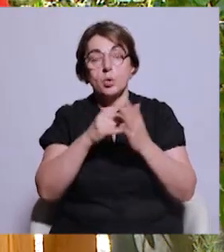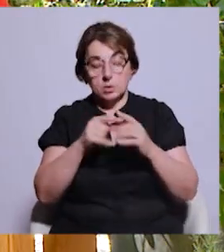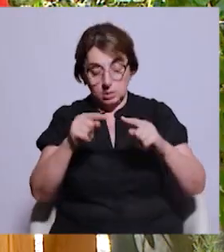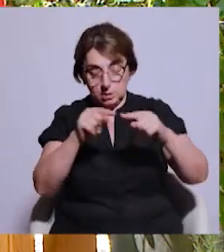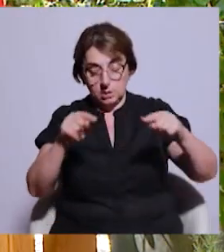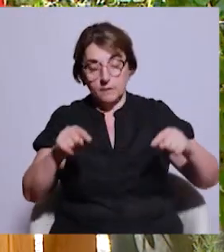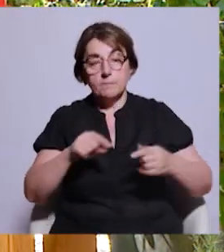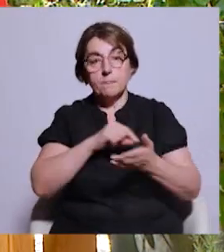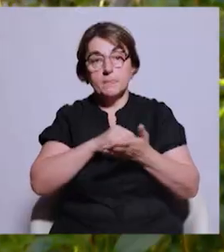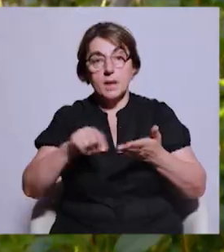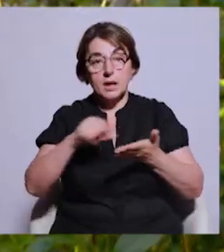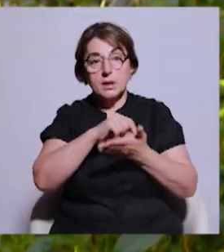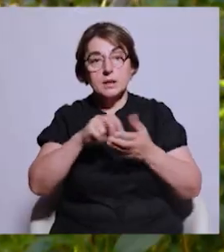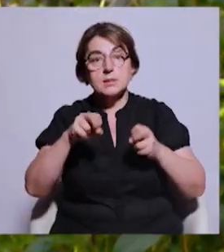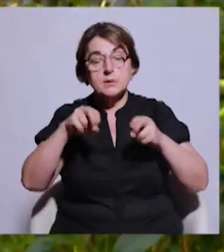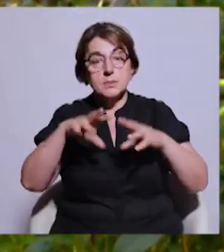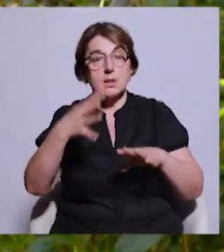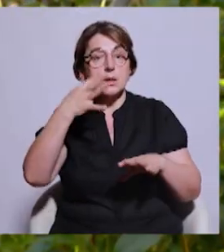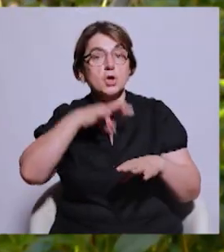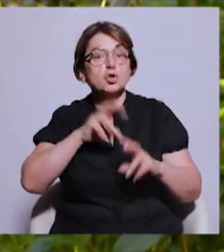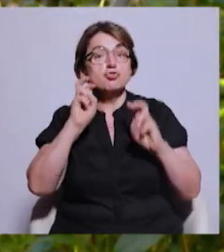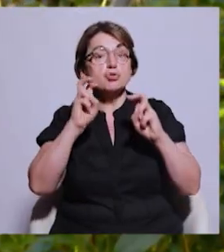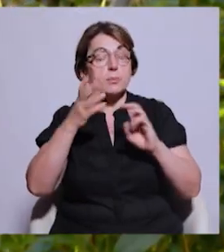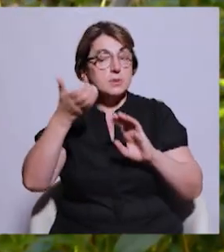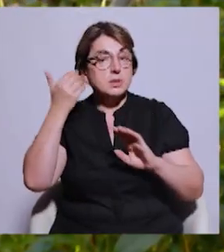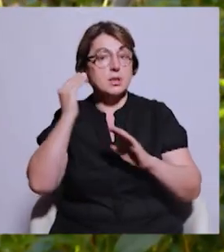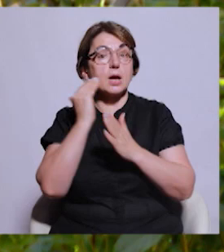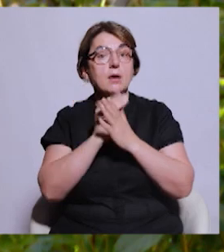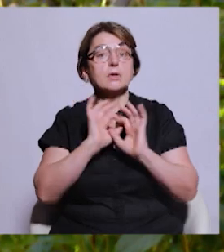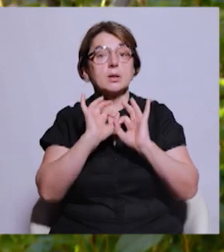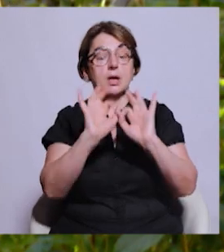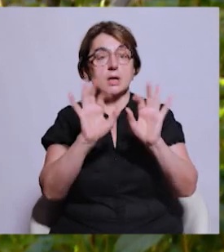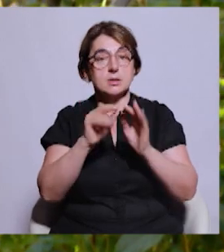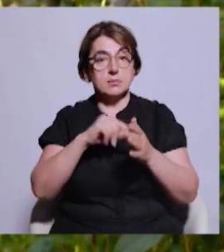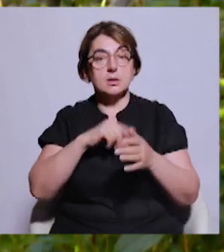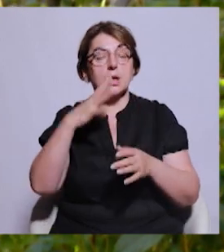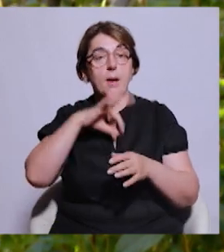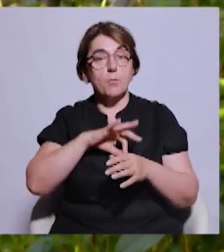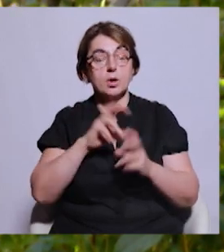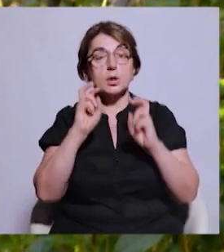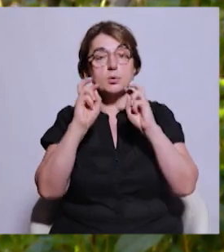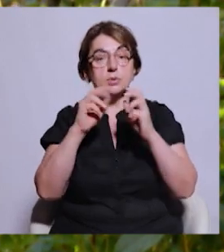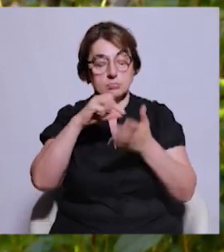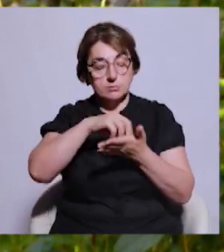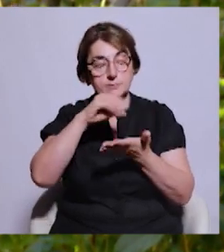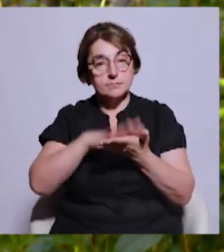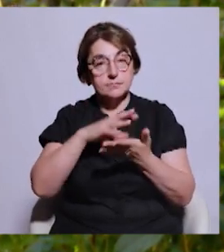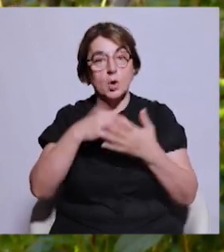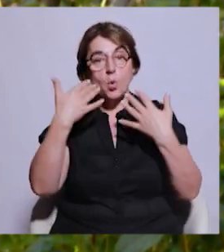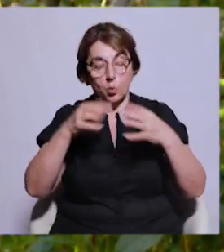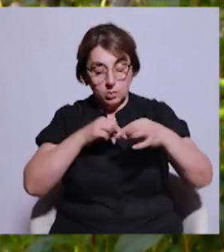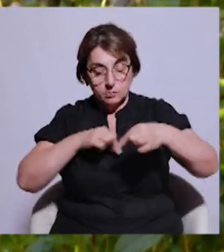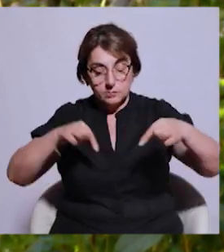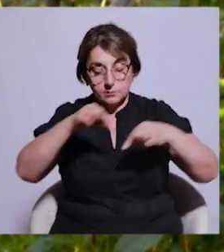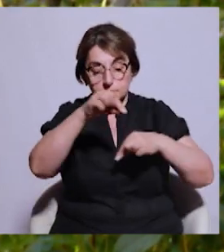ოთახი ჩახაზეთ ტოპოგრაფიული ნიშნების გამოყენებით, რომელიც წინა გაკვეთილზე უკვე შეგასწავლეთ და ვიცით ძალიან კარგად, და